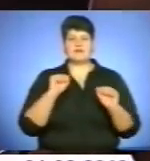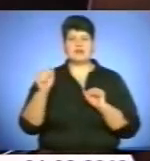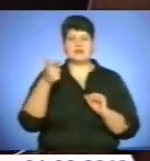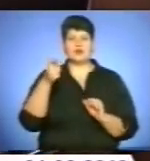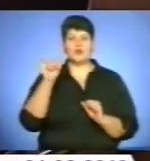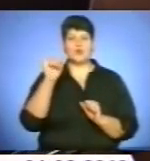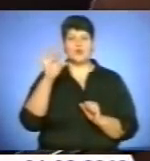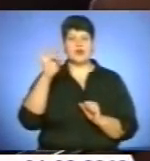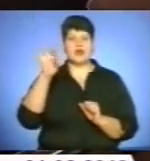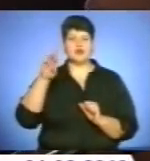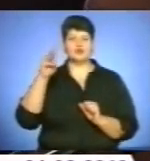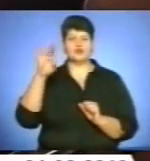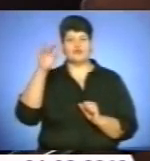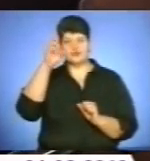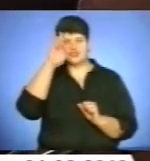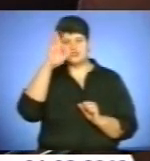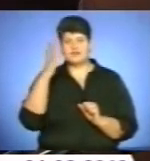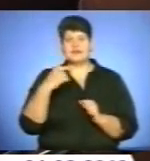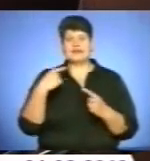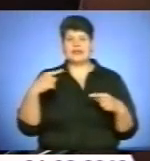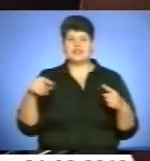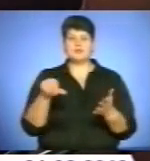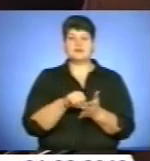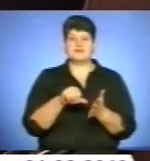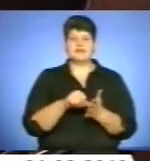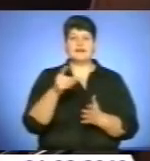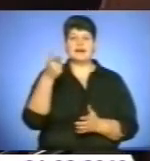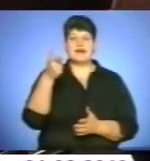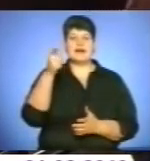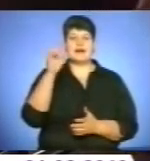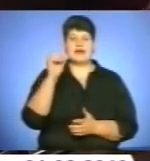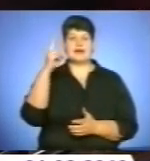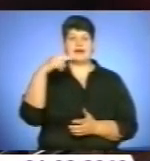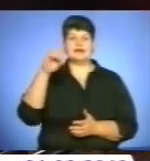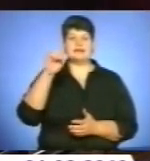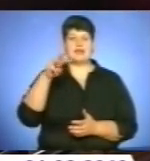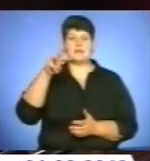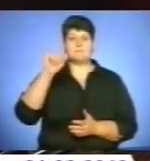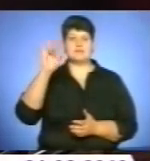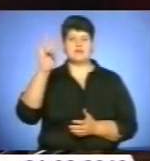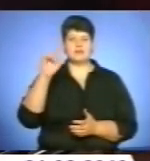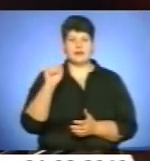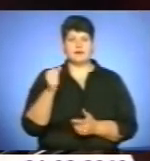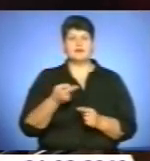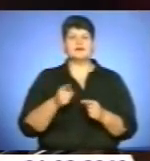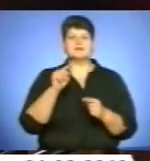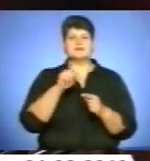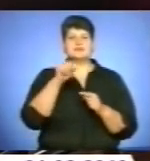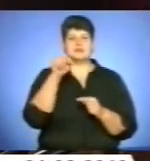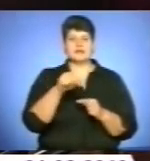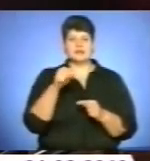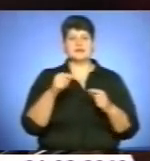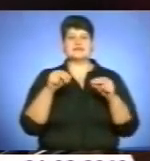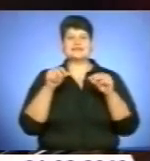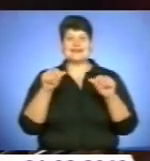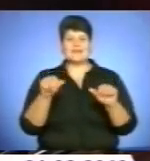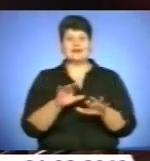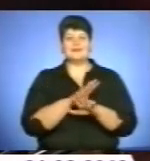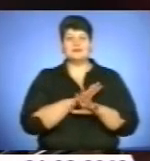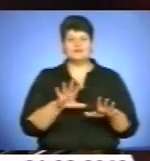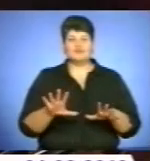Курятовичів і інших представників династії Гедеміна, от на цих землях не виникло практично ні одного